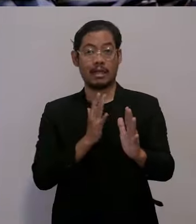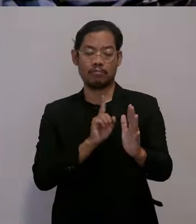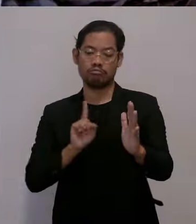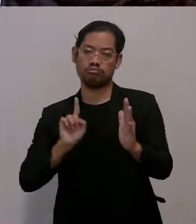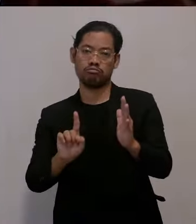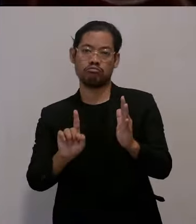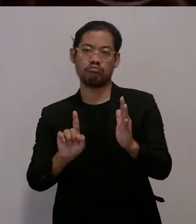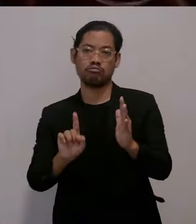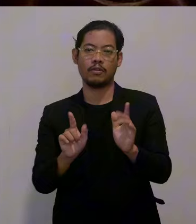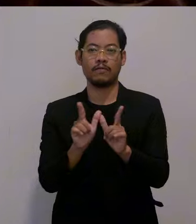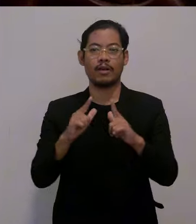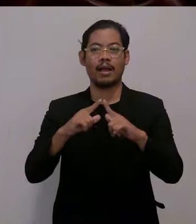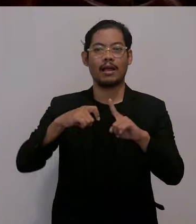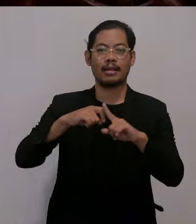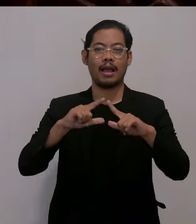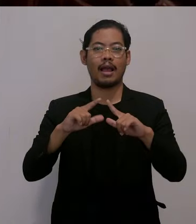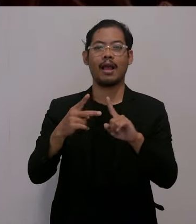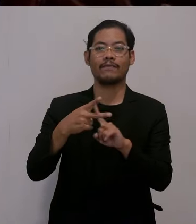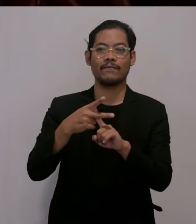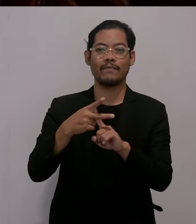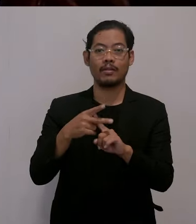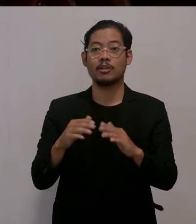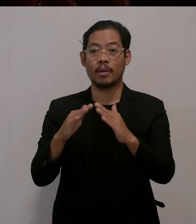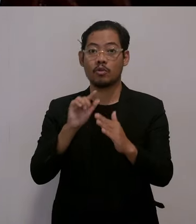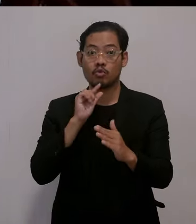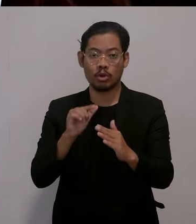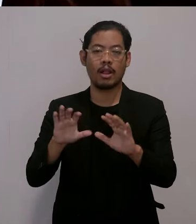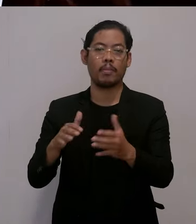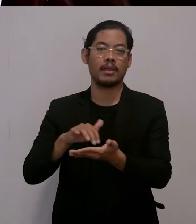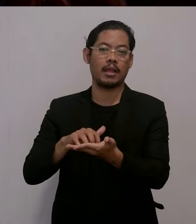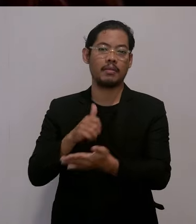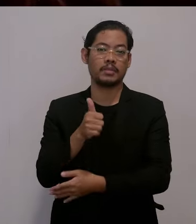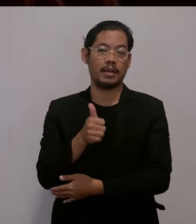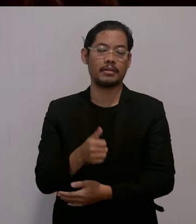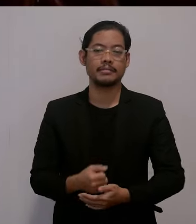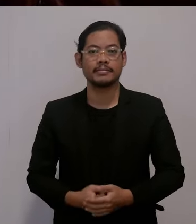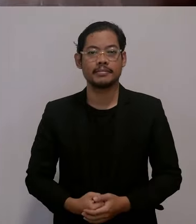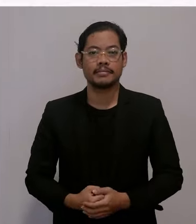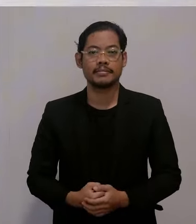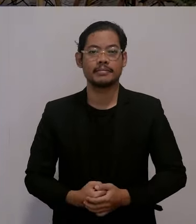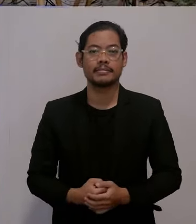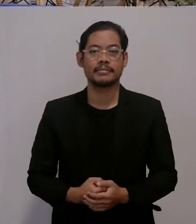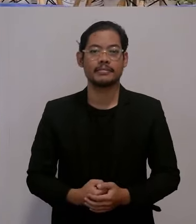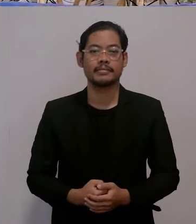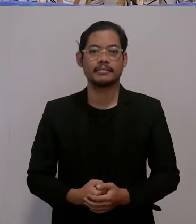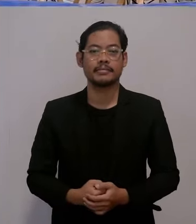disabilitas, antrian prioritas dan ikrar wakaf di rumah bagi kelompok rentan.